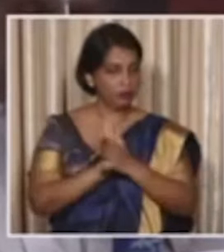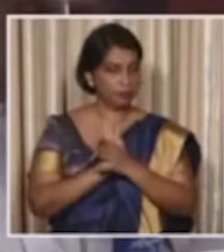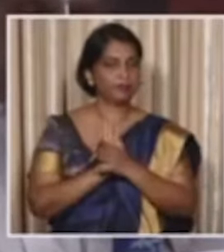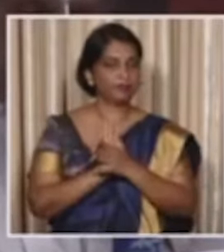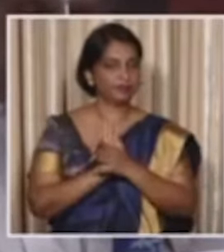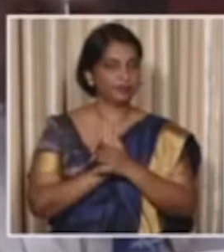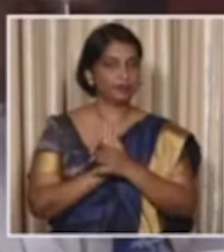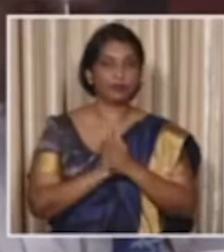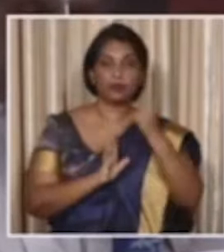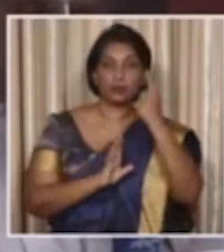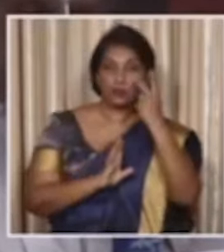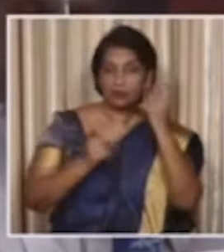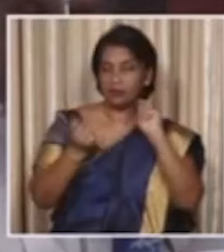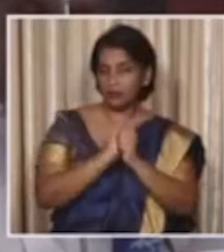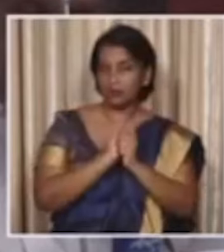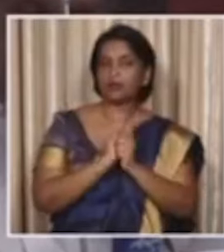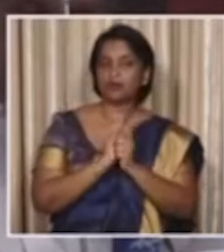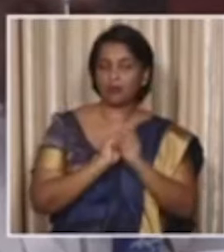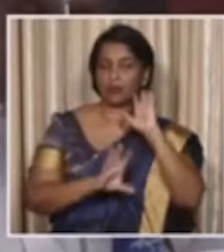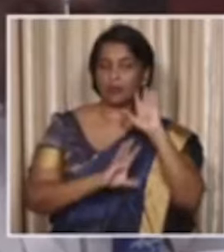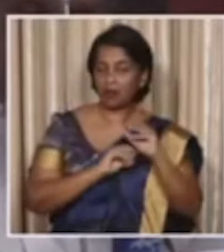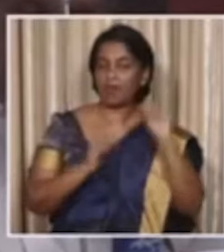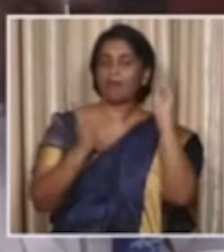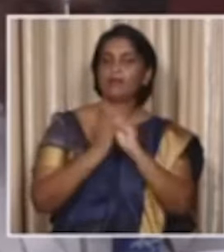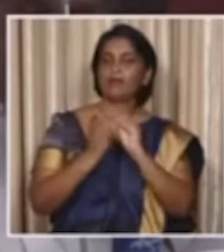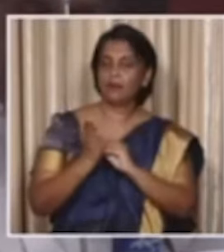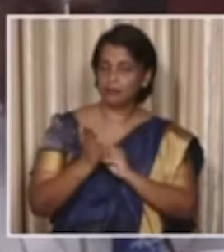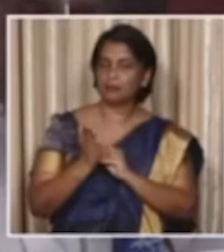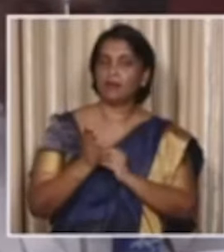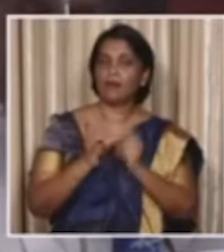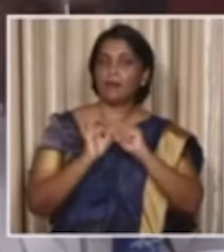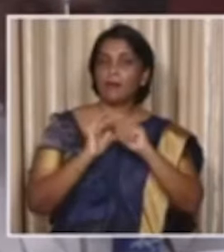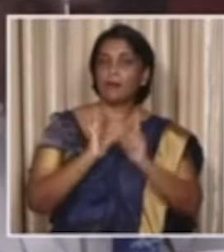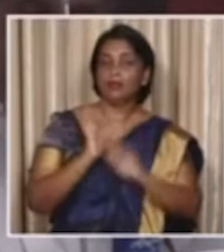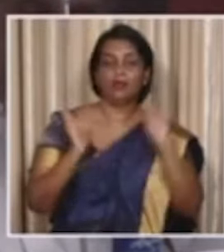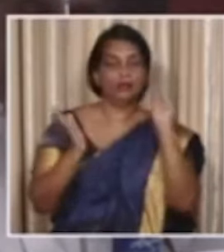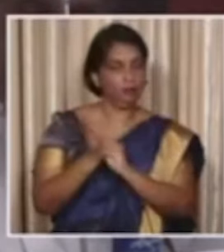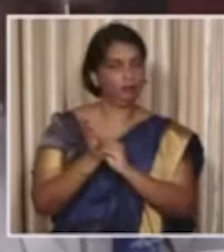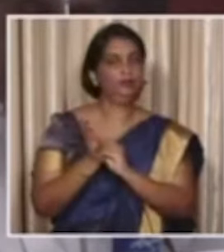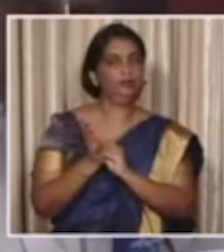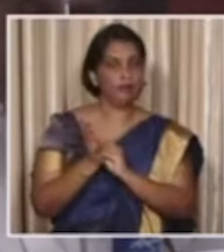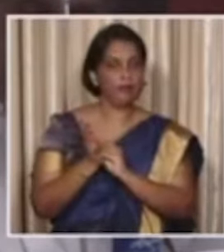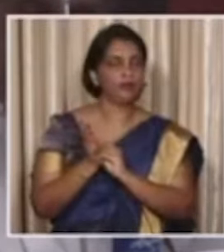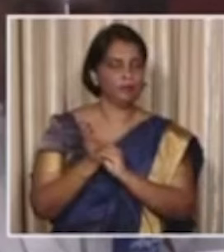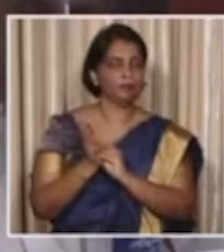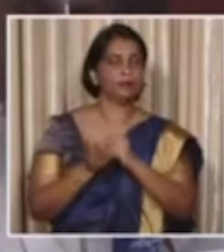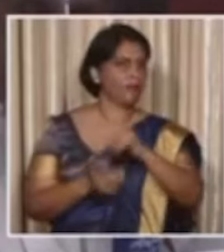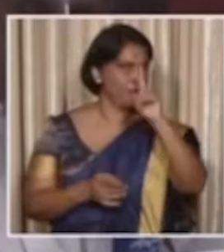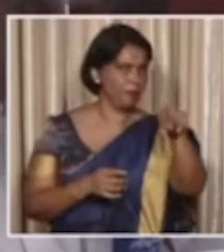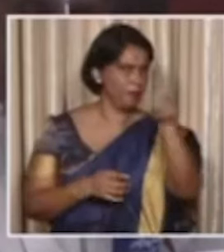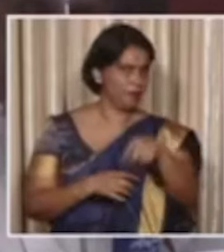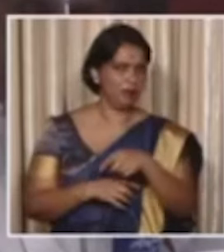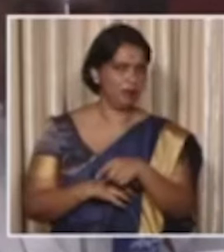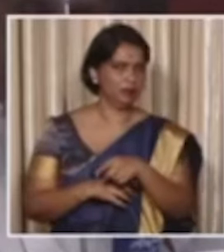කරගත් ඉලක්කන් the figures calculations එක මේ පරතර ආර්ථික පරිවර්තන පත්‍රය ඇතුළත් කරලා තියෙන එක වැරදි